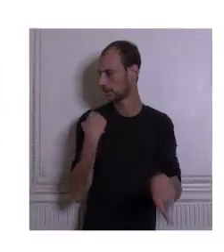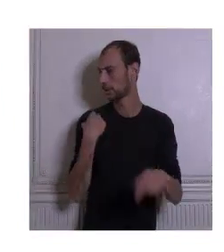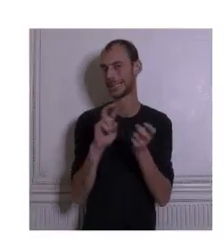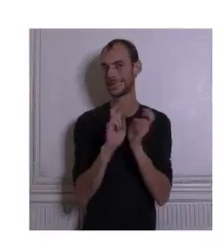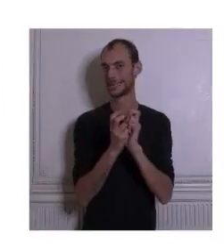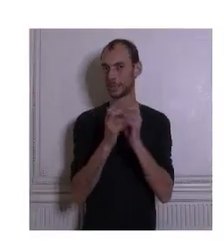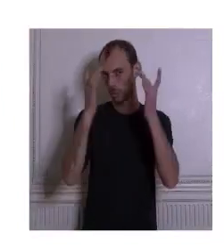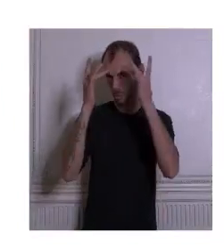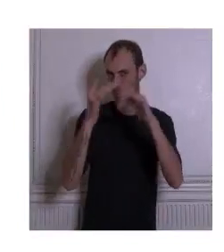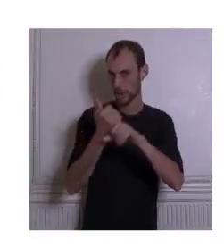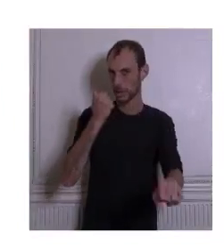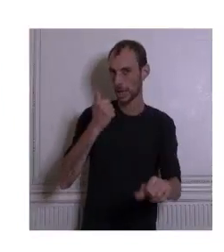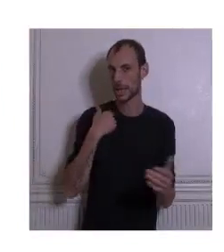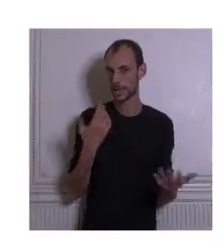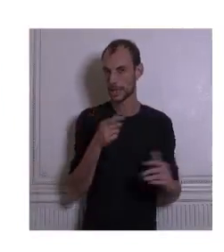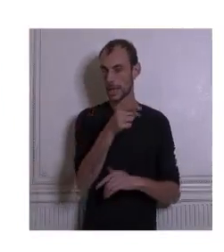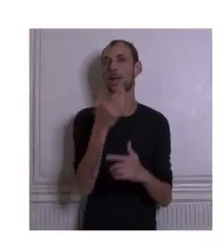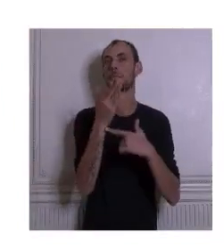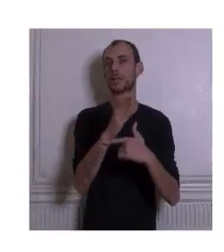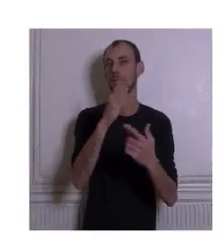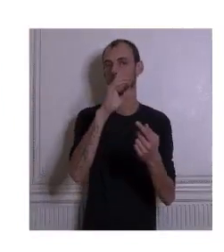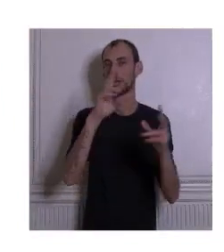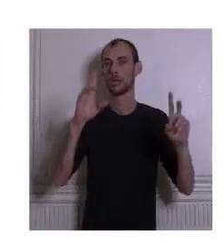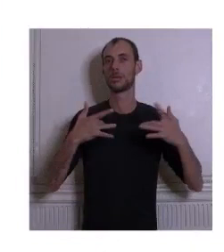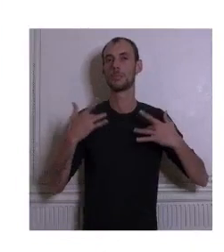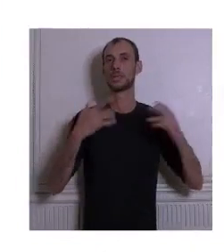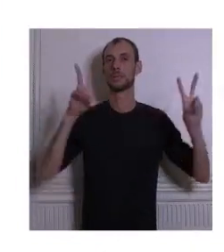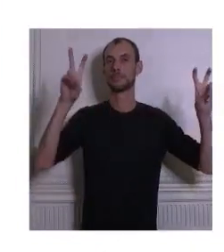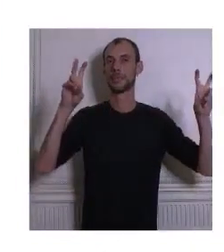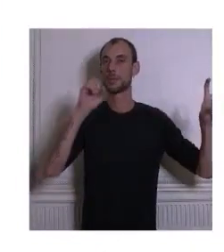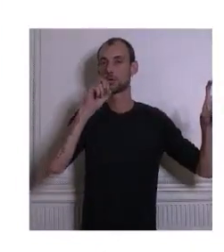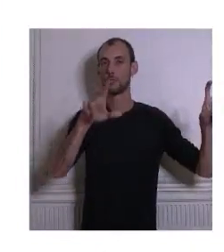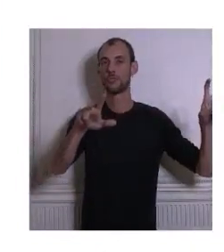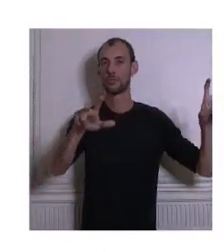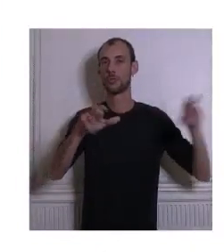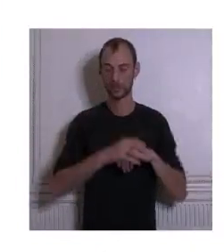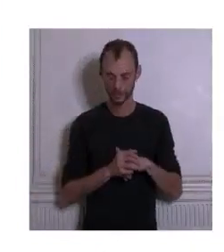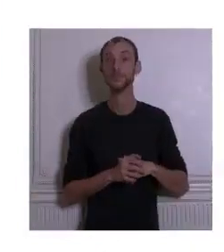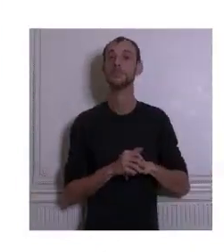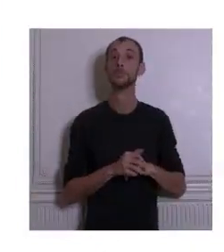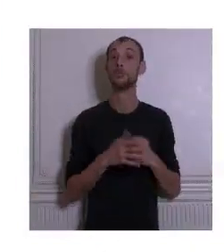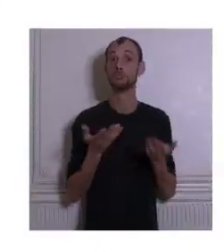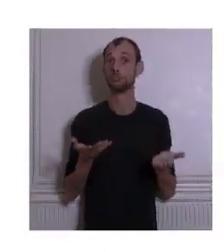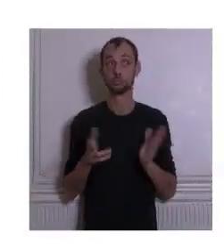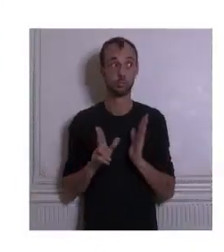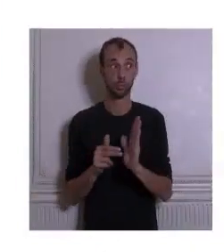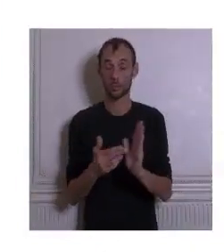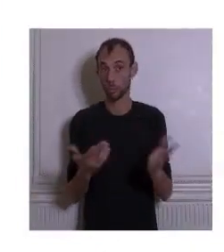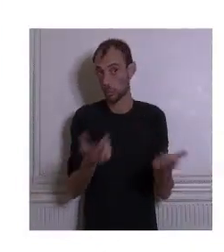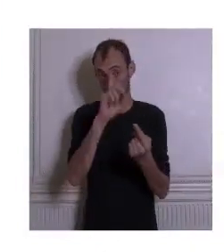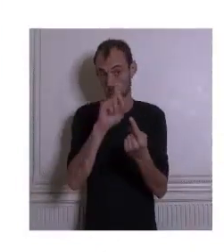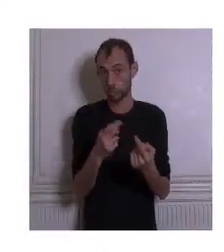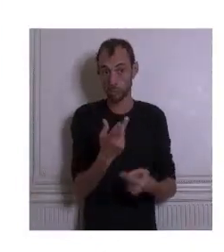Je vous remercie. Délibération numéro 11. Rapporteur, donc monsieur le maire, signature d'une convention de prise en charge des